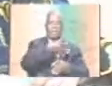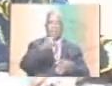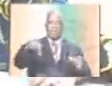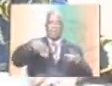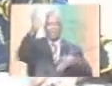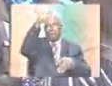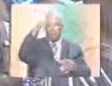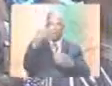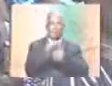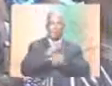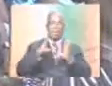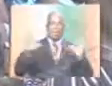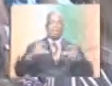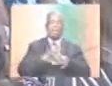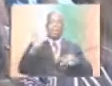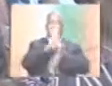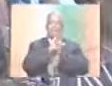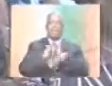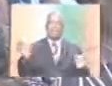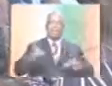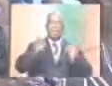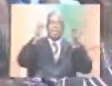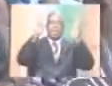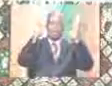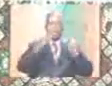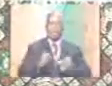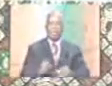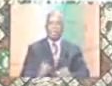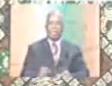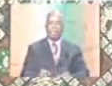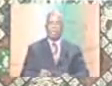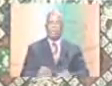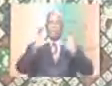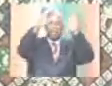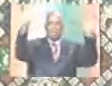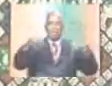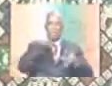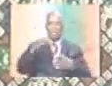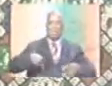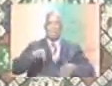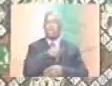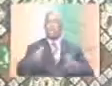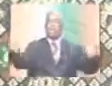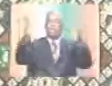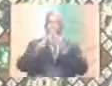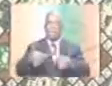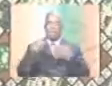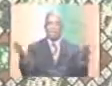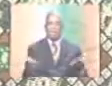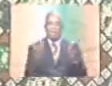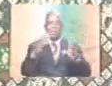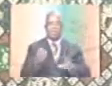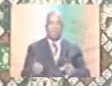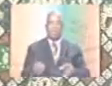père fondateur de la nation ivoirienne, Félix Houphouët-Boigny. La cérémonie qui nous réunit ce jour au Palais de la